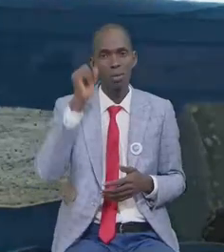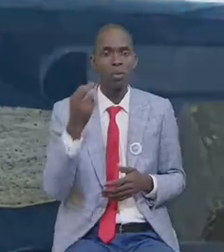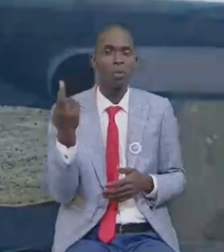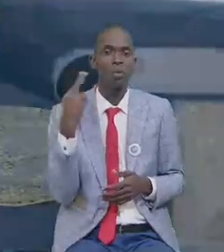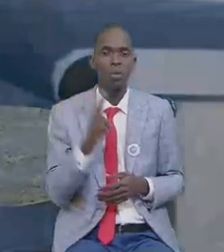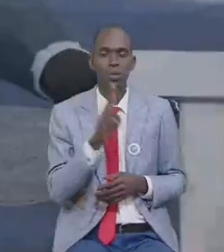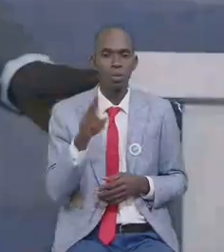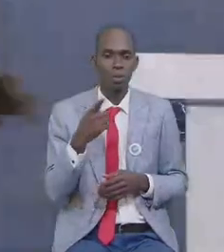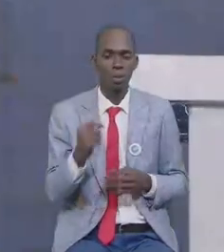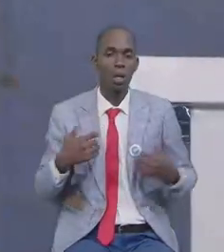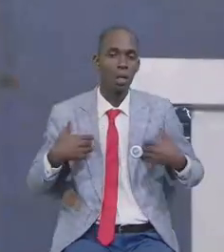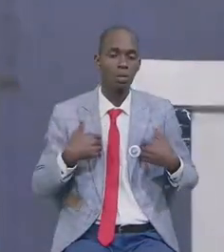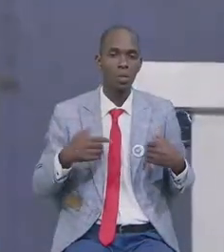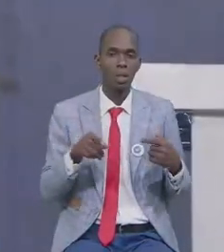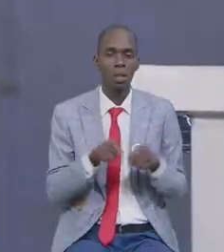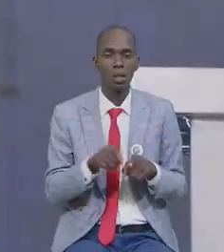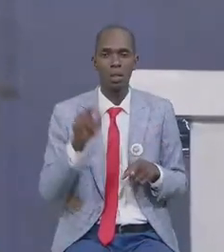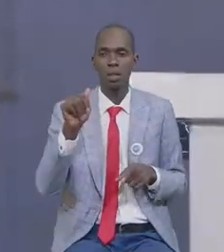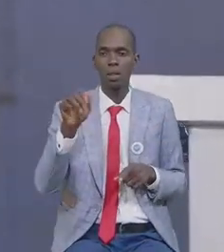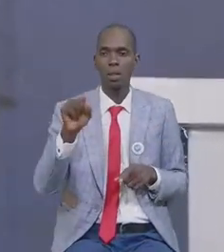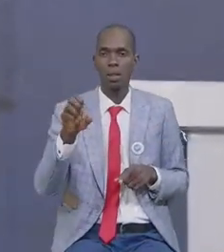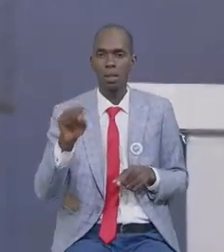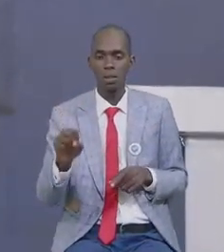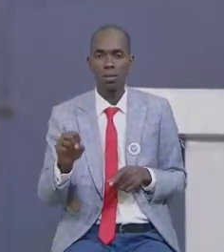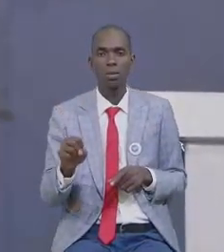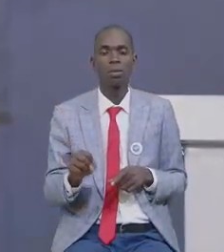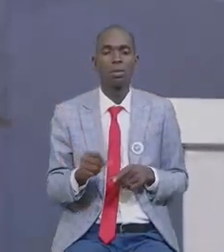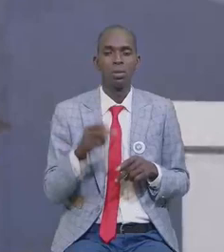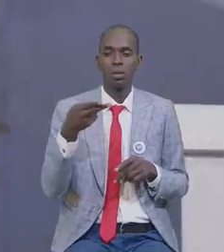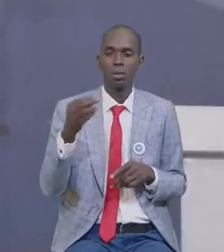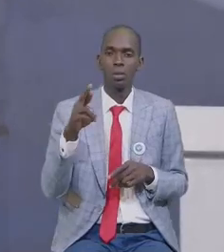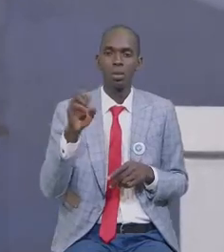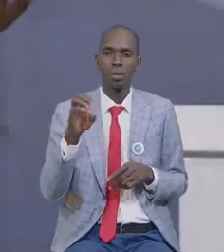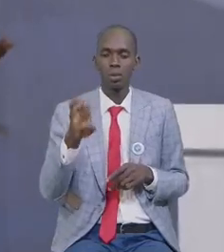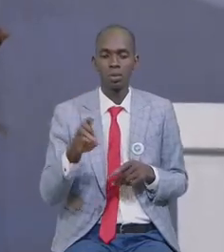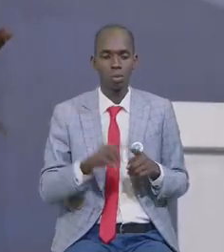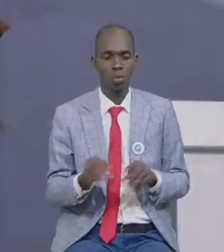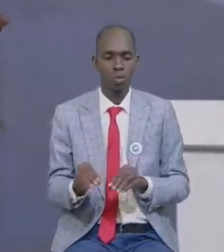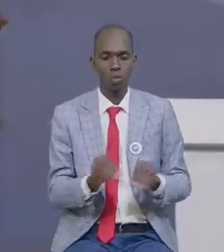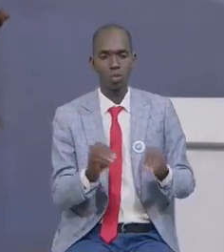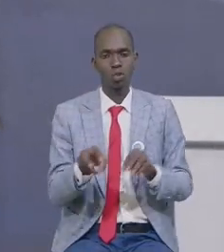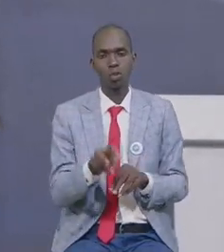Quand nos pères, nos aïeux voyaient, quand ils utilisaient encore les animaux pour aller de lieu en lieu,